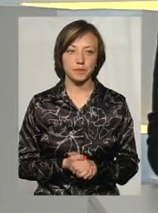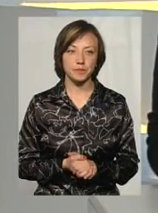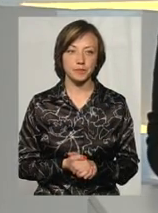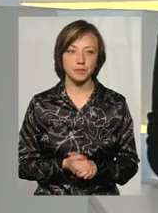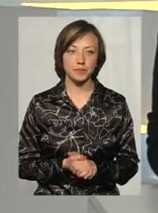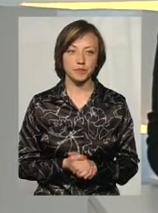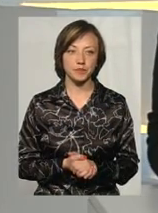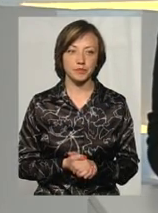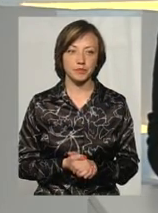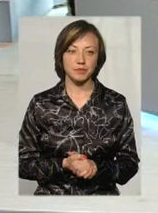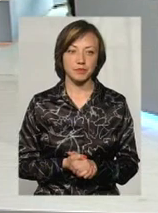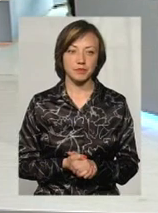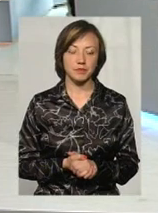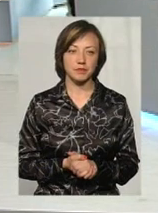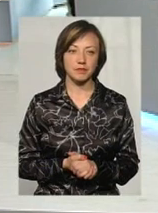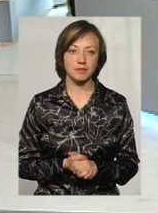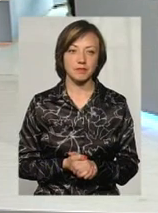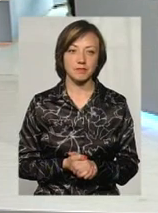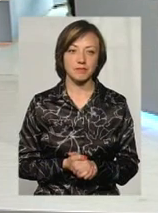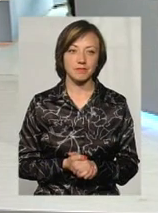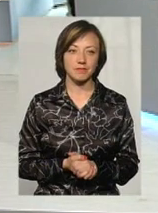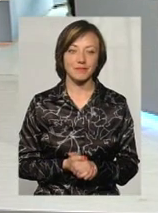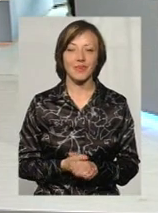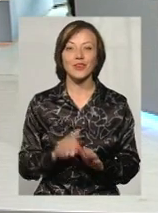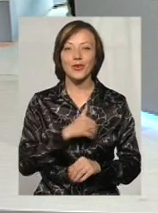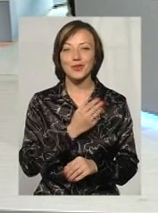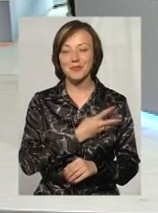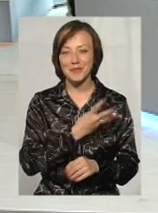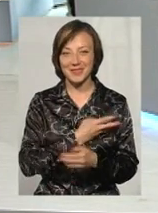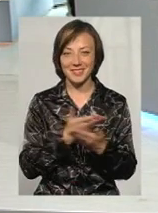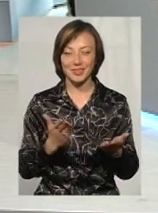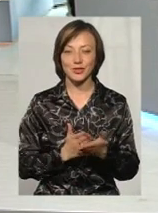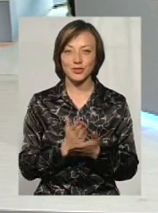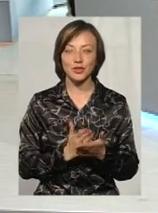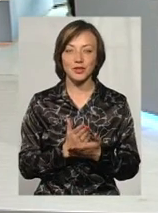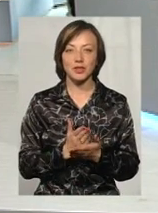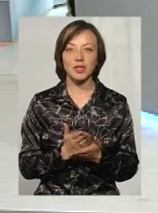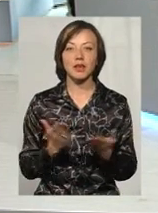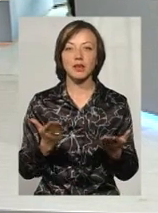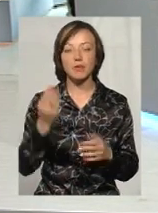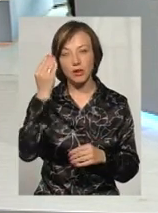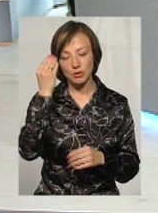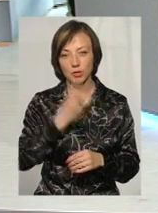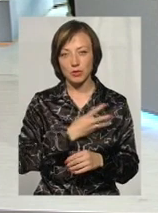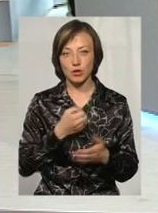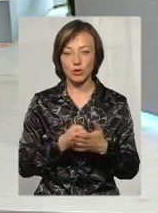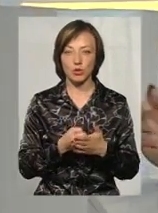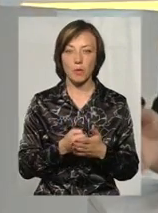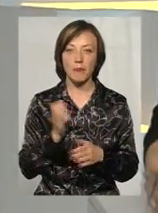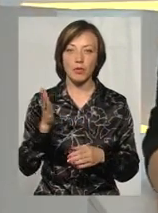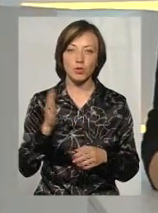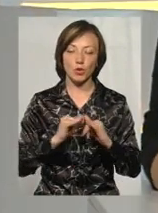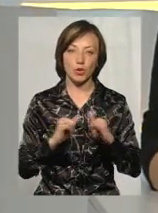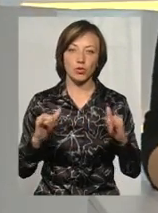Ігорю? Ви маєте на увазі, що я хочу побажати? Які ваші побажання до